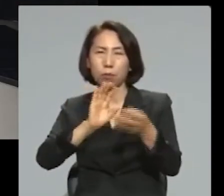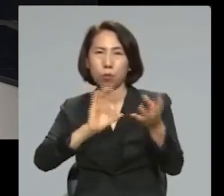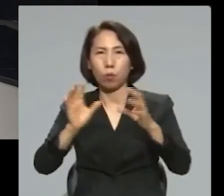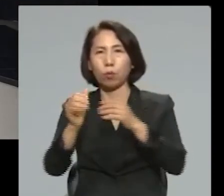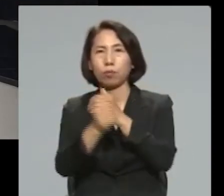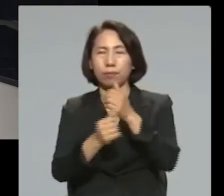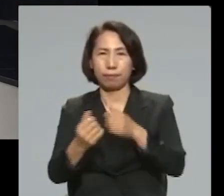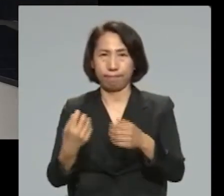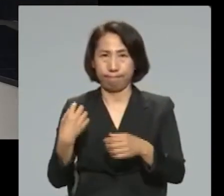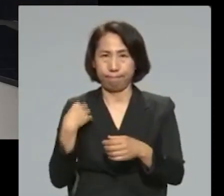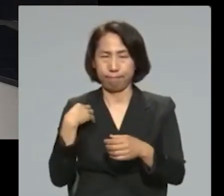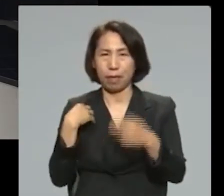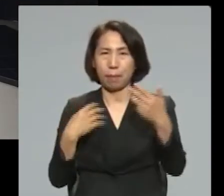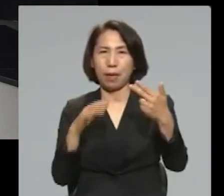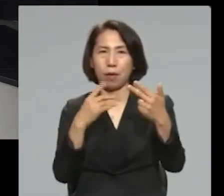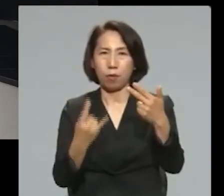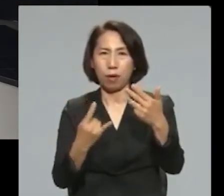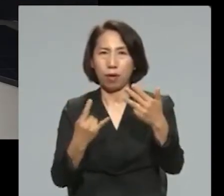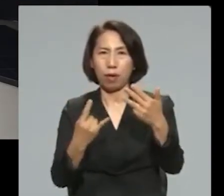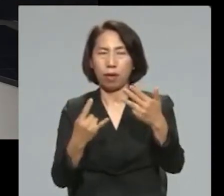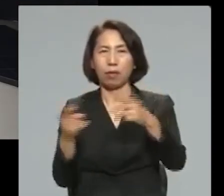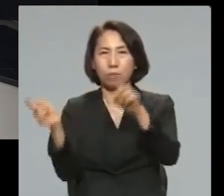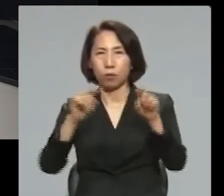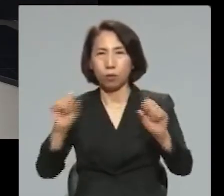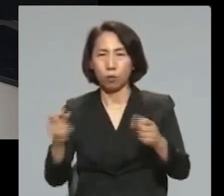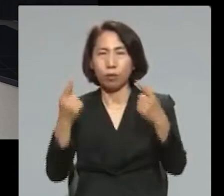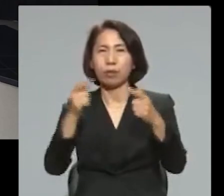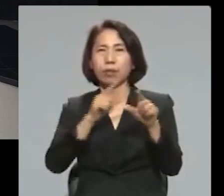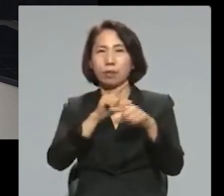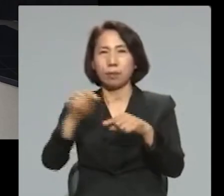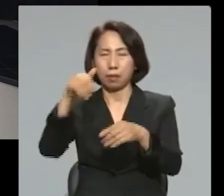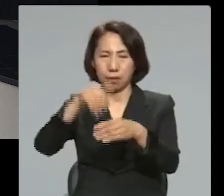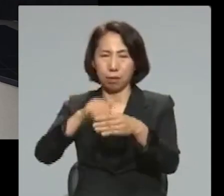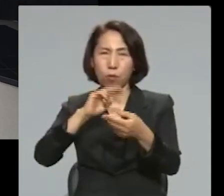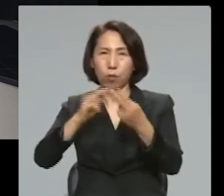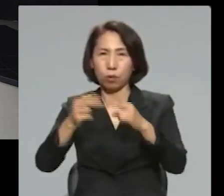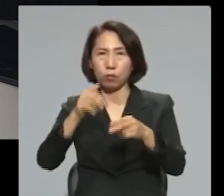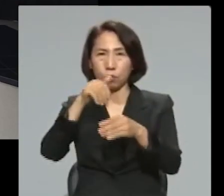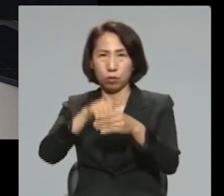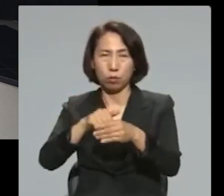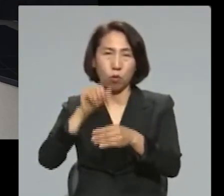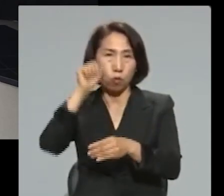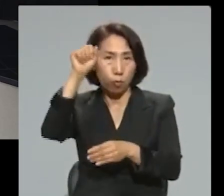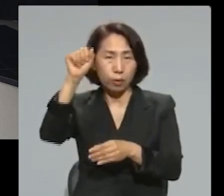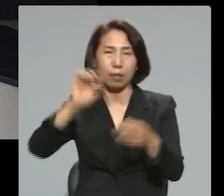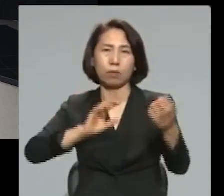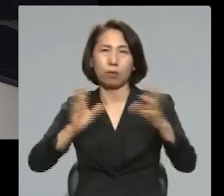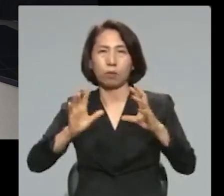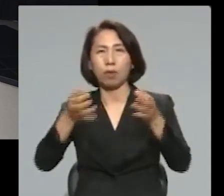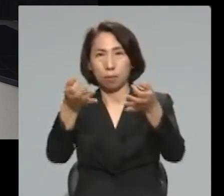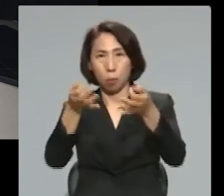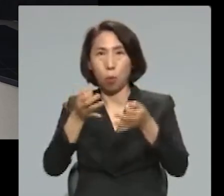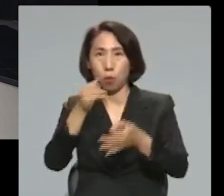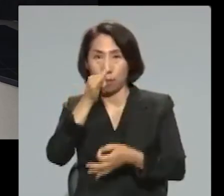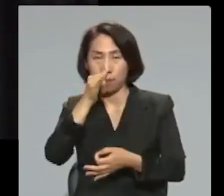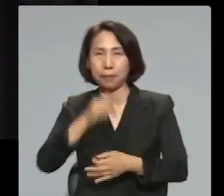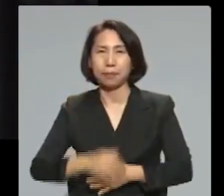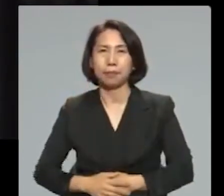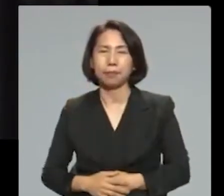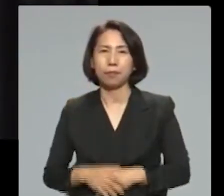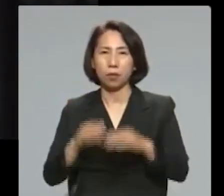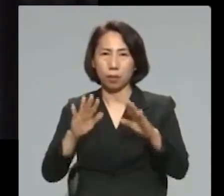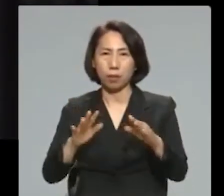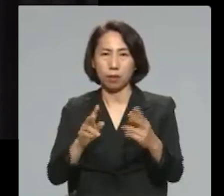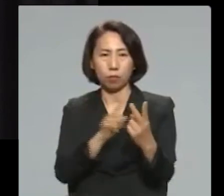주관하는 제8회 전국 동시지방선거 고령군수선거 후보자 토론회를 함께하고 계십니다. 네, 이번은